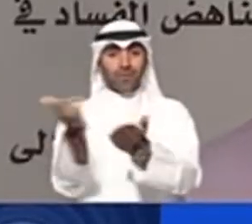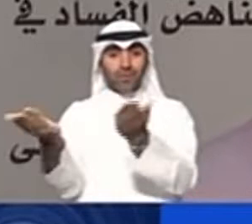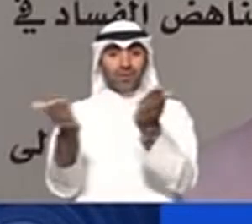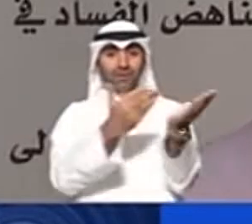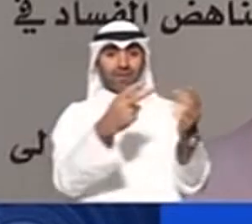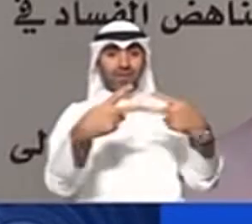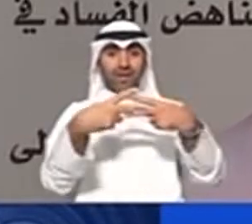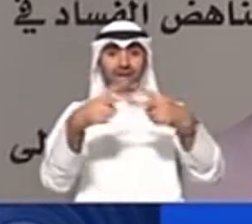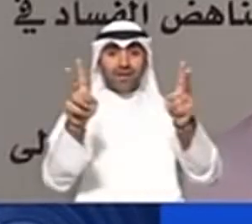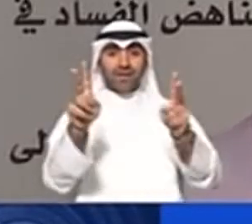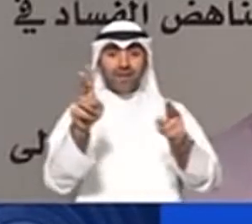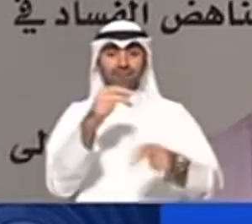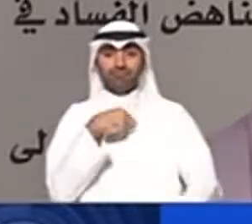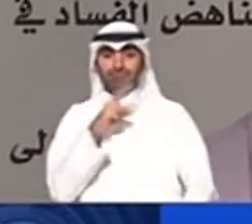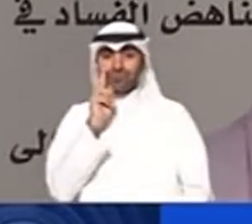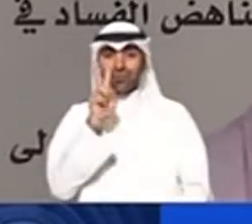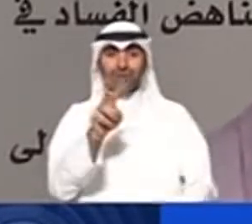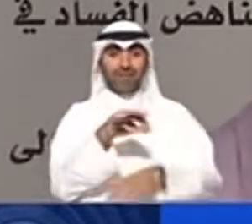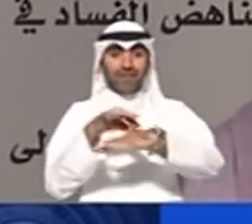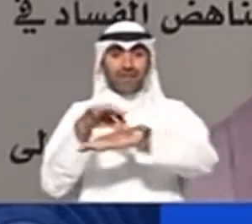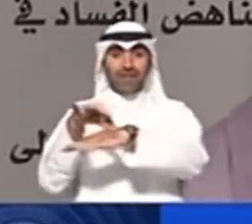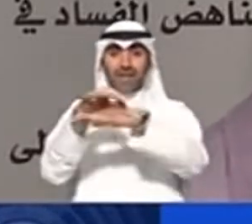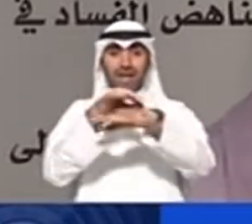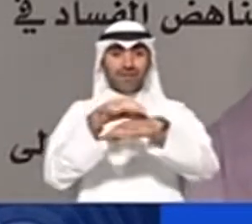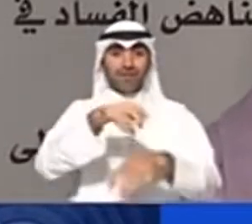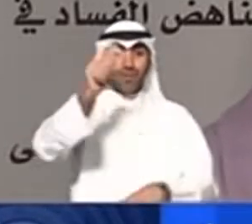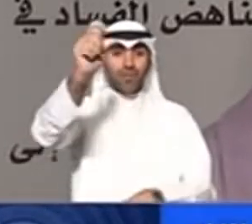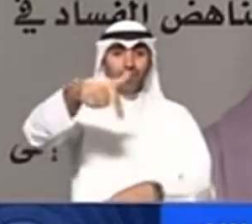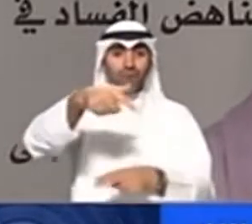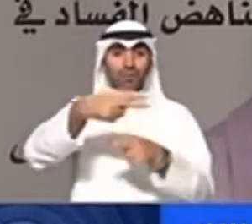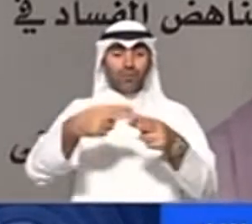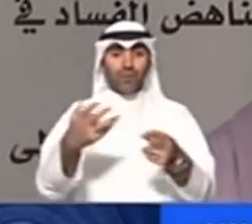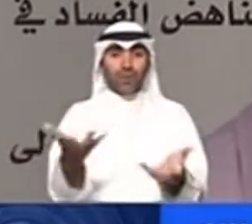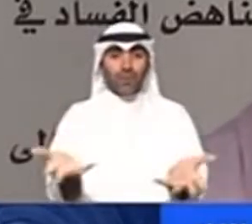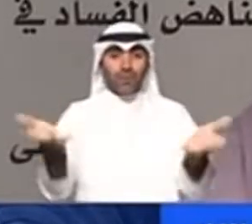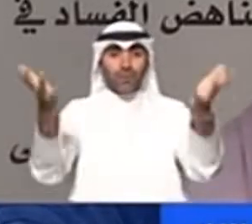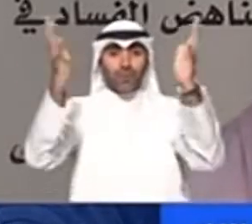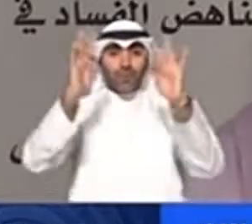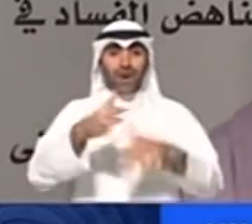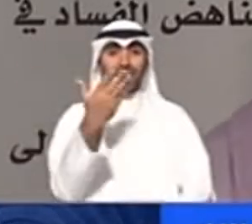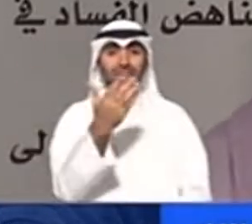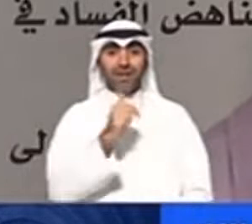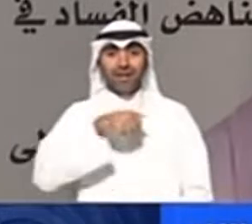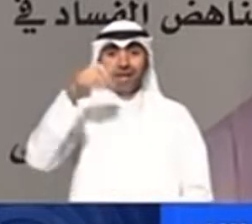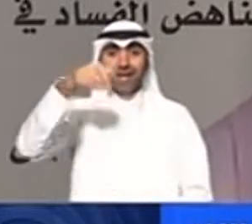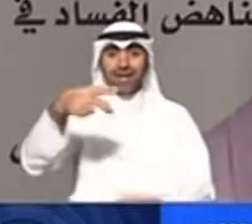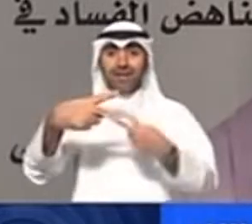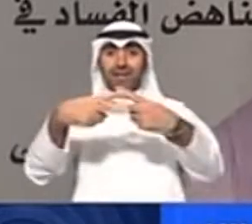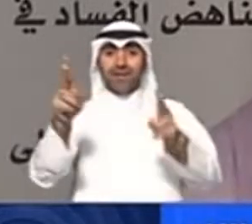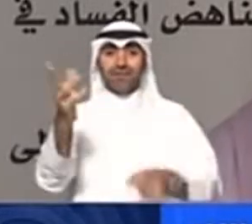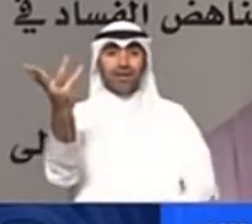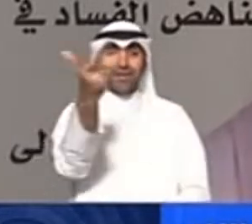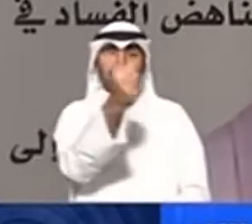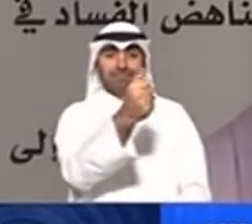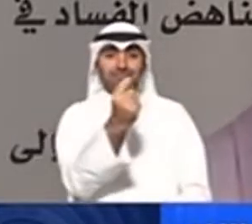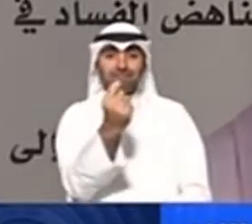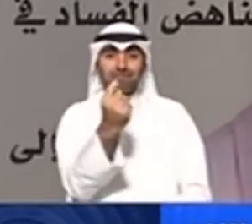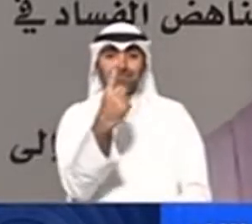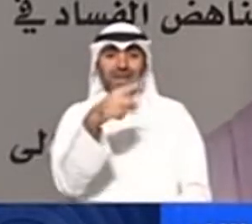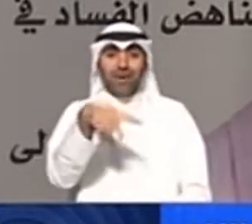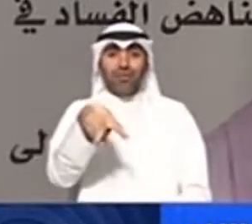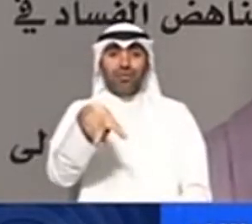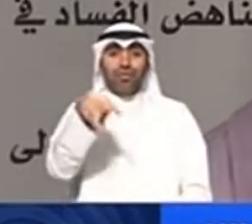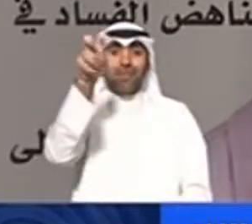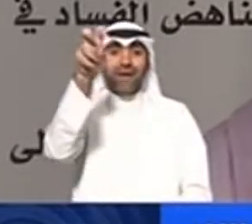العرس الديمقراطي، ففتحنا باب التسجيل لحد الآن 180 متطوع ولازلنا فاتحين